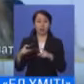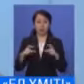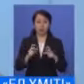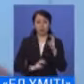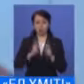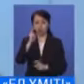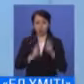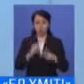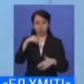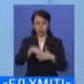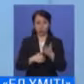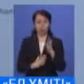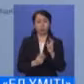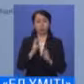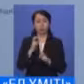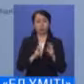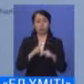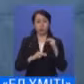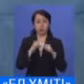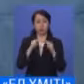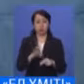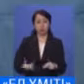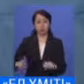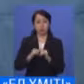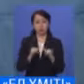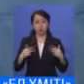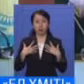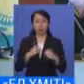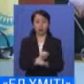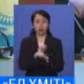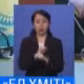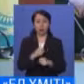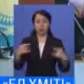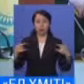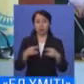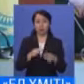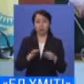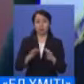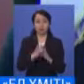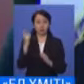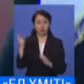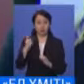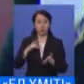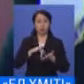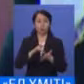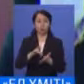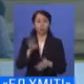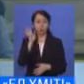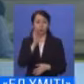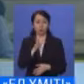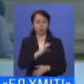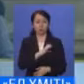включая новые индустрии строительства региональное развитие здравоохранения медиа сфера сельское хозяйство туризм и водные